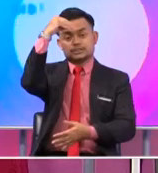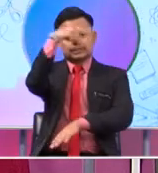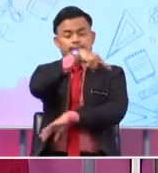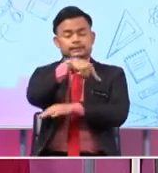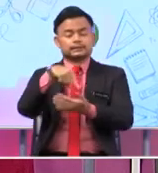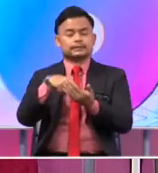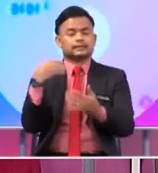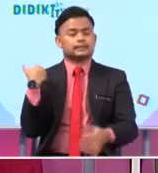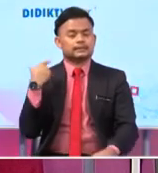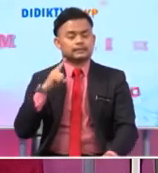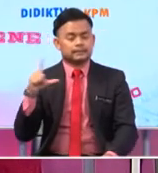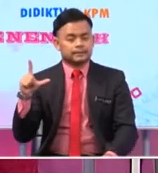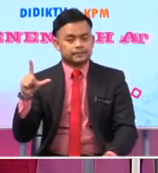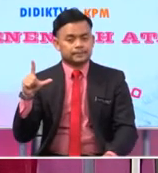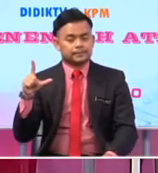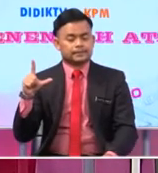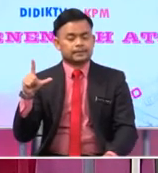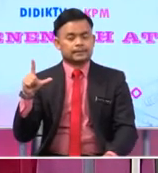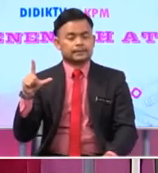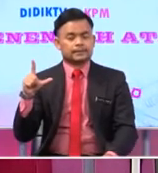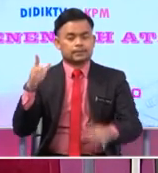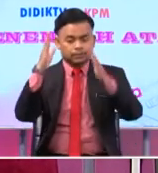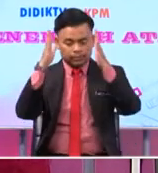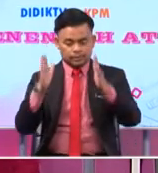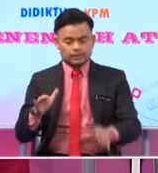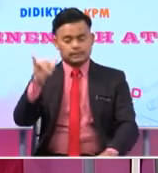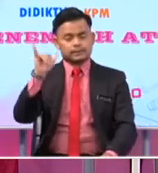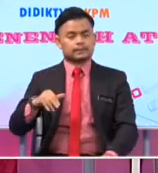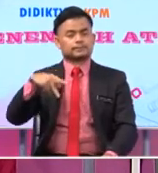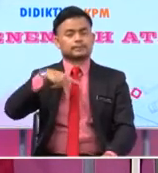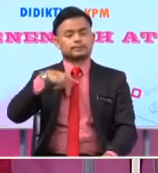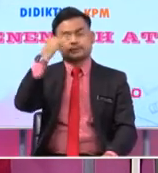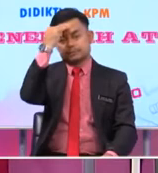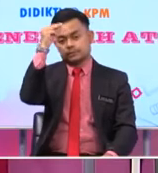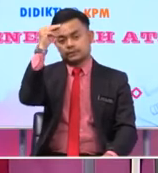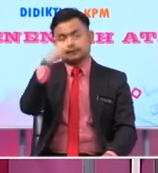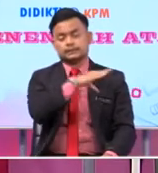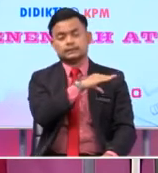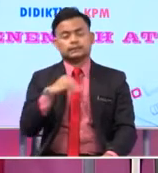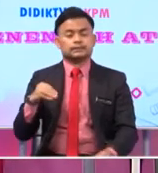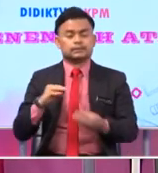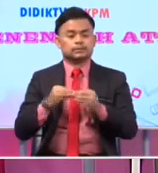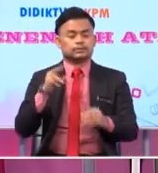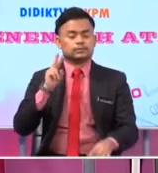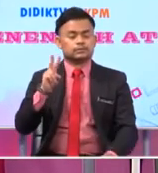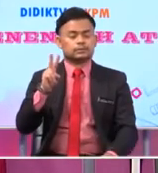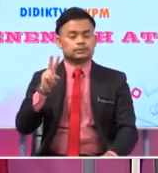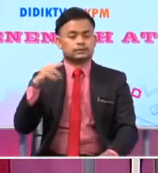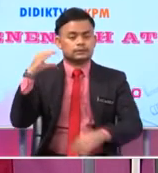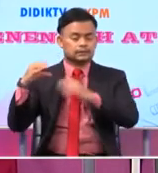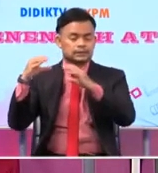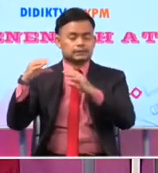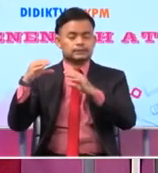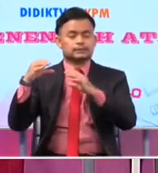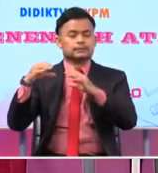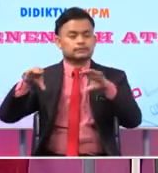ciri-ciri individu yang berkepribadian mulia dan yang kedua kita belajar tentang cara mempraktikkan